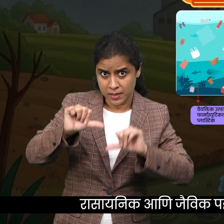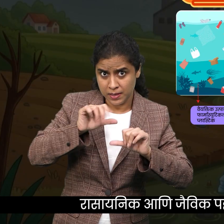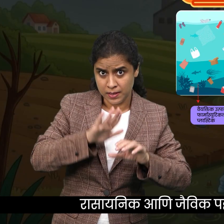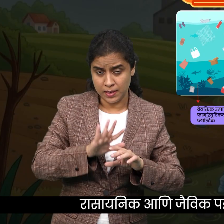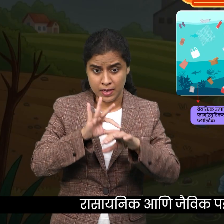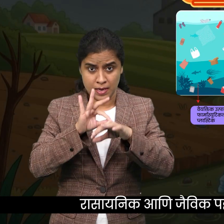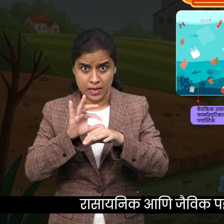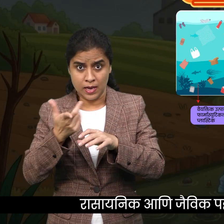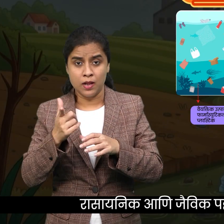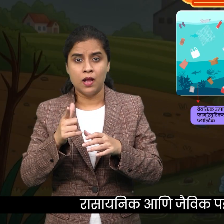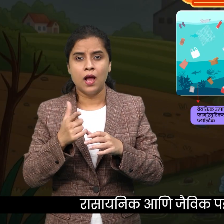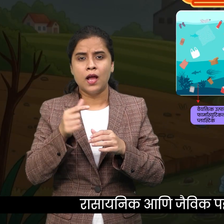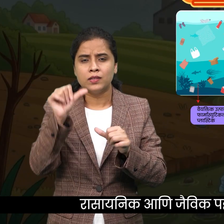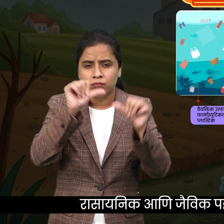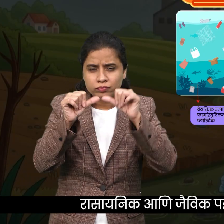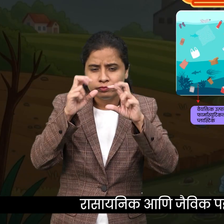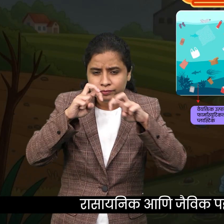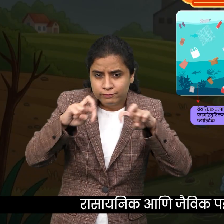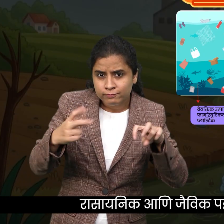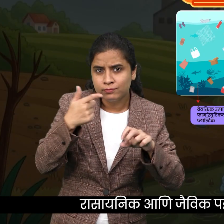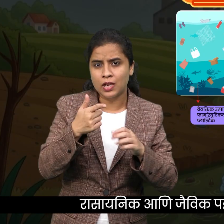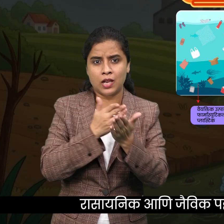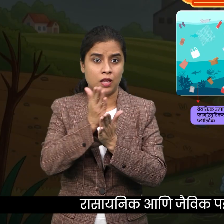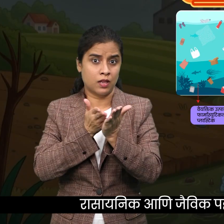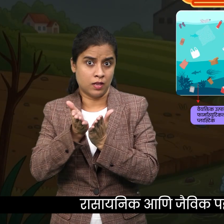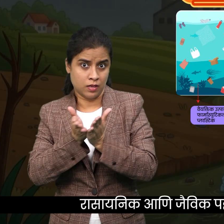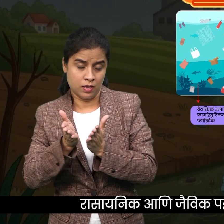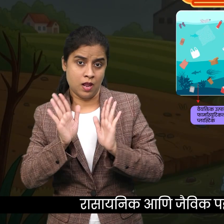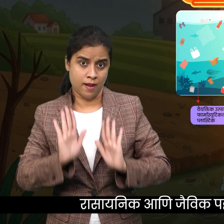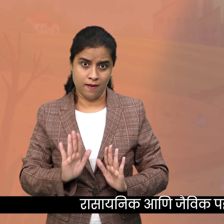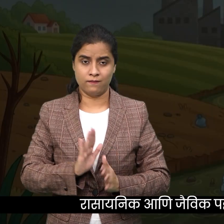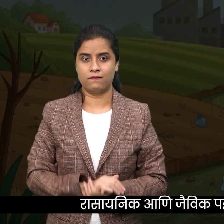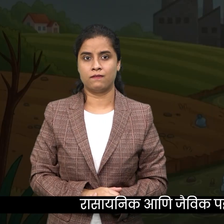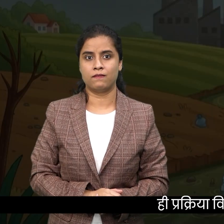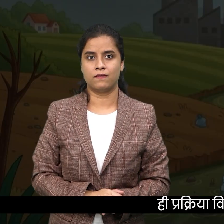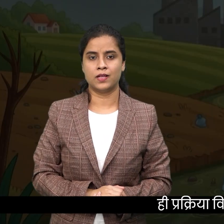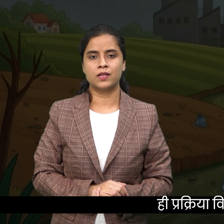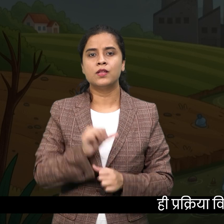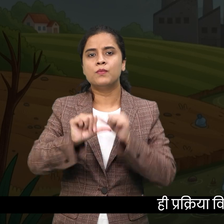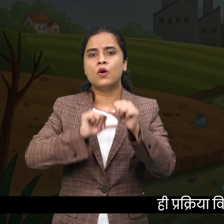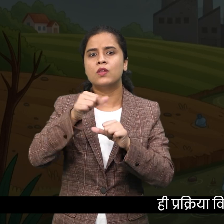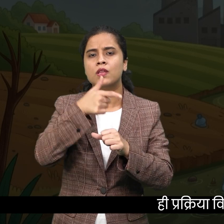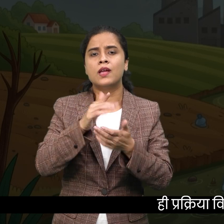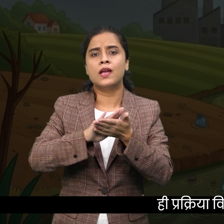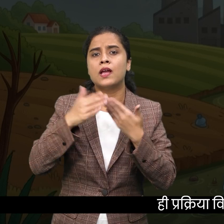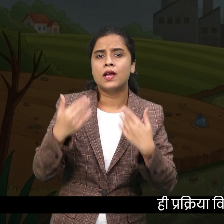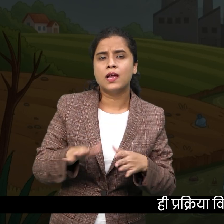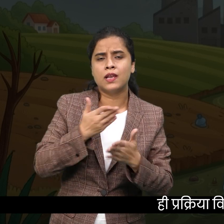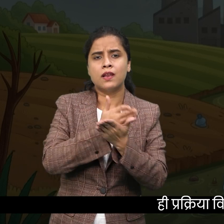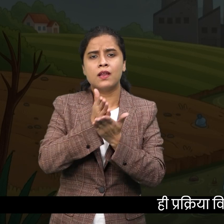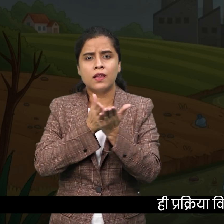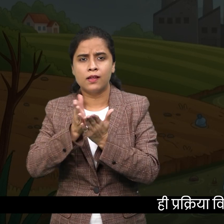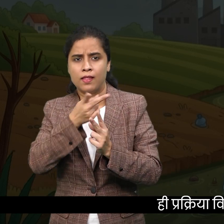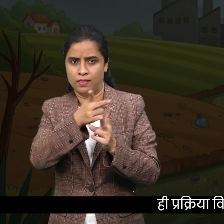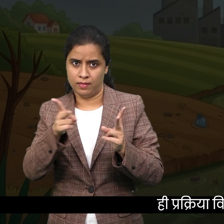रासायनिक आणि जैविक पद्धतींचा वापर करून प्रक्रिया केली जाते. ही प्रक्रिया विविध टप्प्यात केली